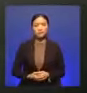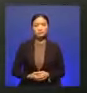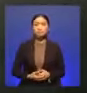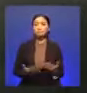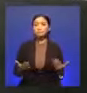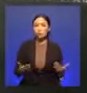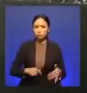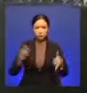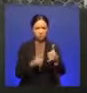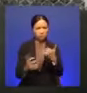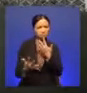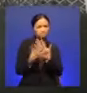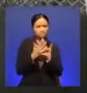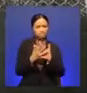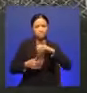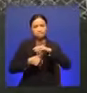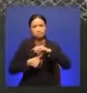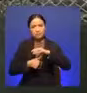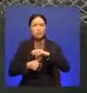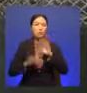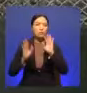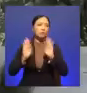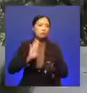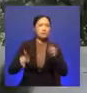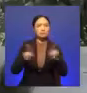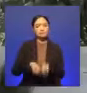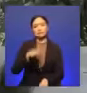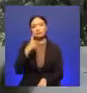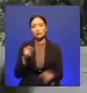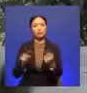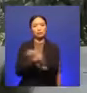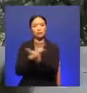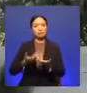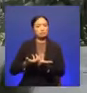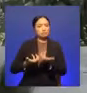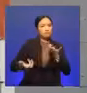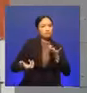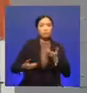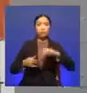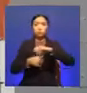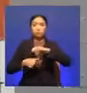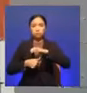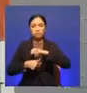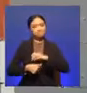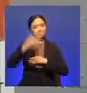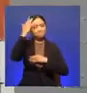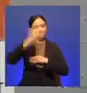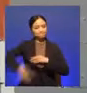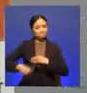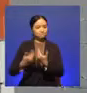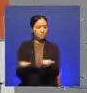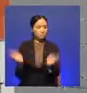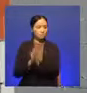้การถูกลงโทษจำคุกไม่ต่างจากการตายทั้งสังคมผู้ต้องขังถูกตัดขาดจากคร